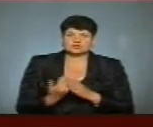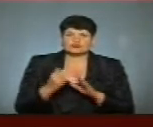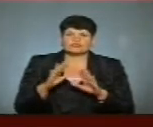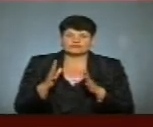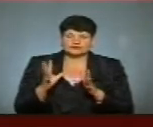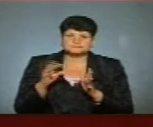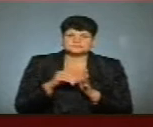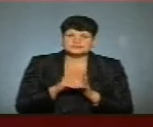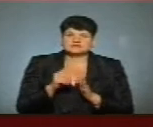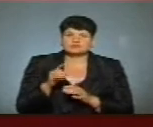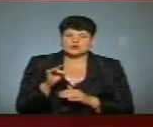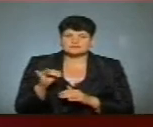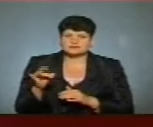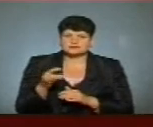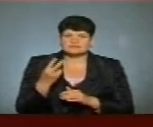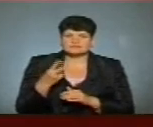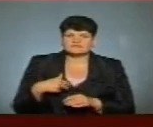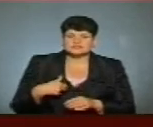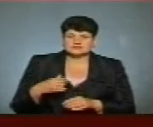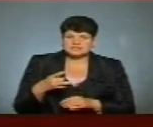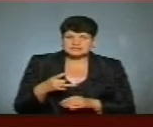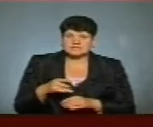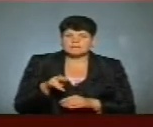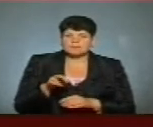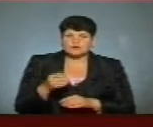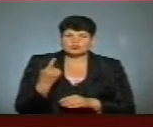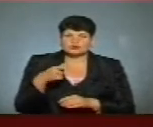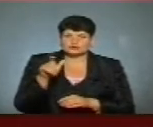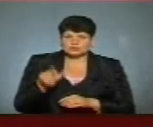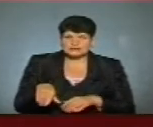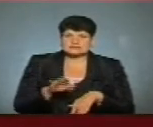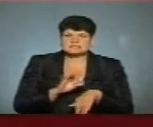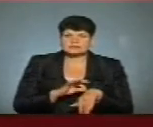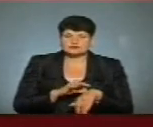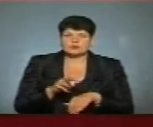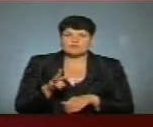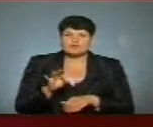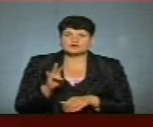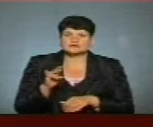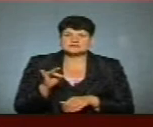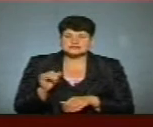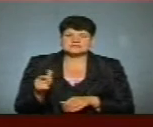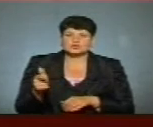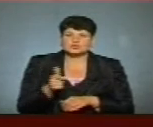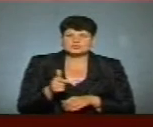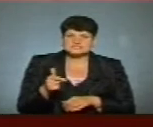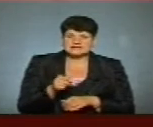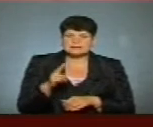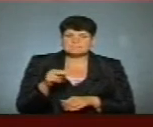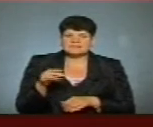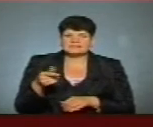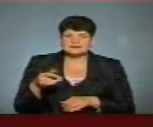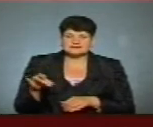у Зборівському районі, 2 у Заліщицькому районі і по одній людині захворіло у Монастириському, Гусятинському, Підгаєцькому